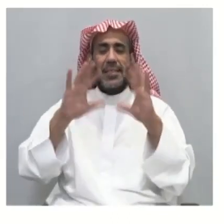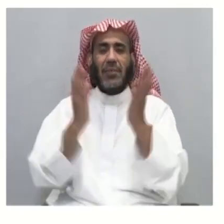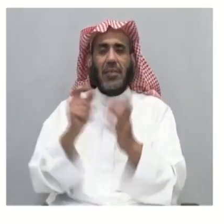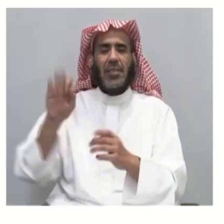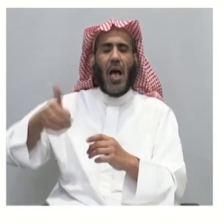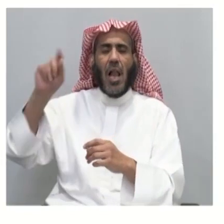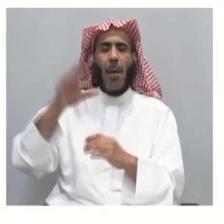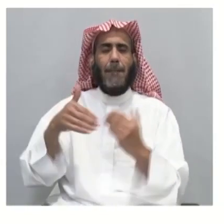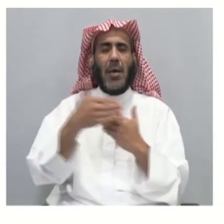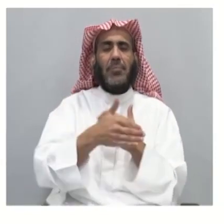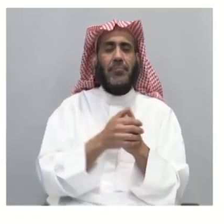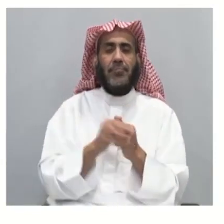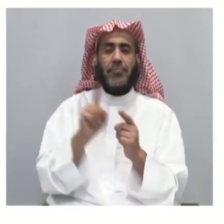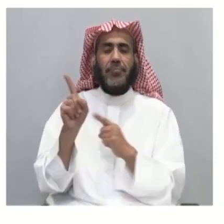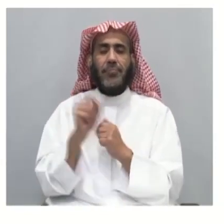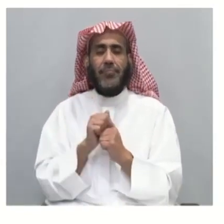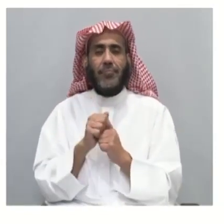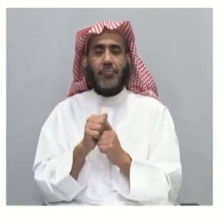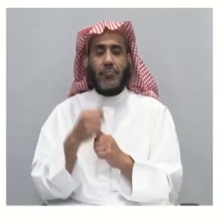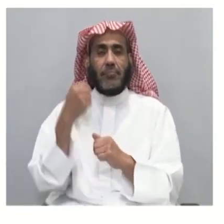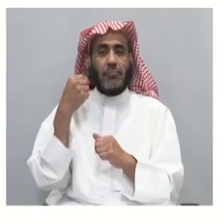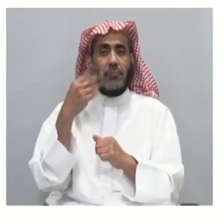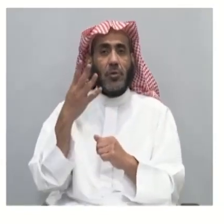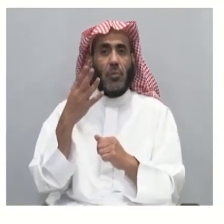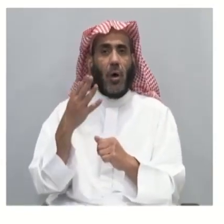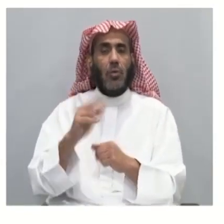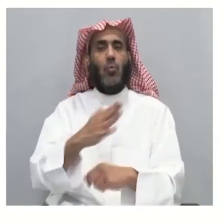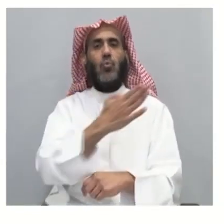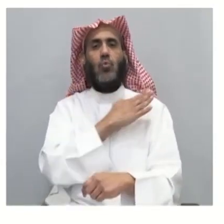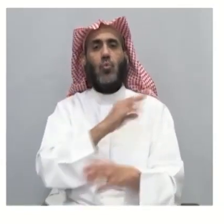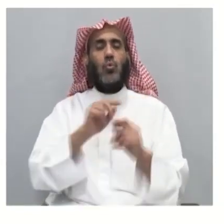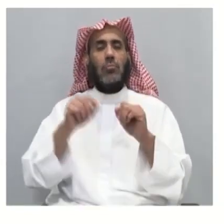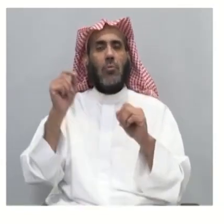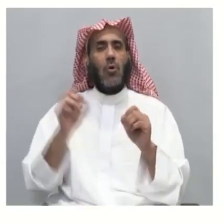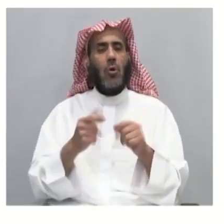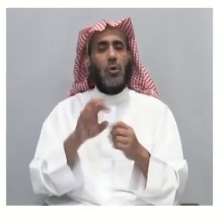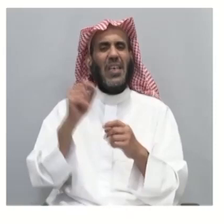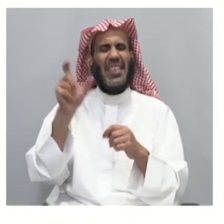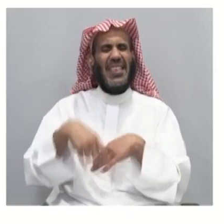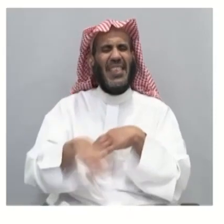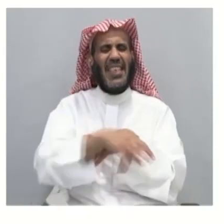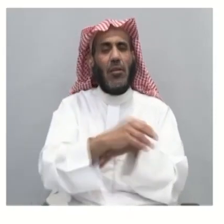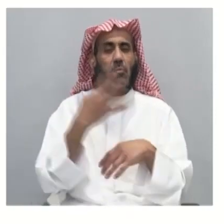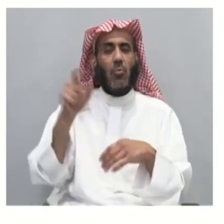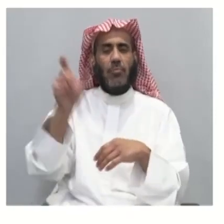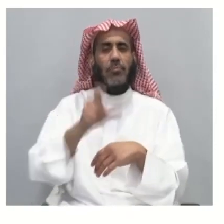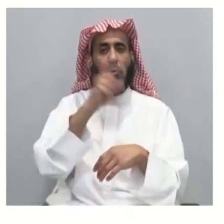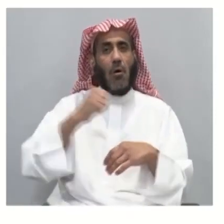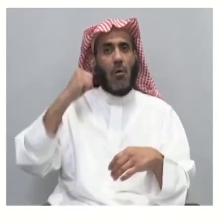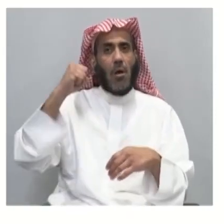صالح بعد ذلك ياتي عندنا اربعه جنود تلاحظ شخصيه ثانويه من صفاتهم